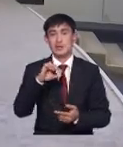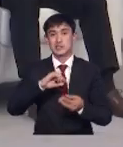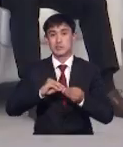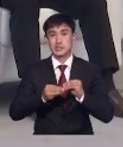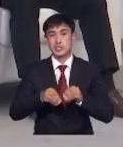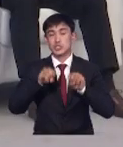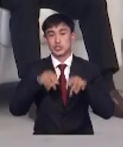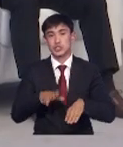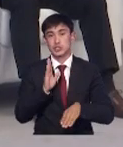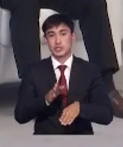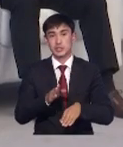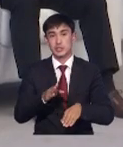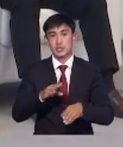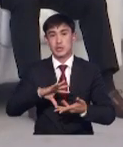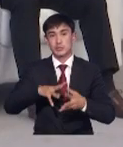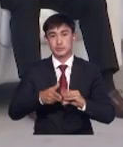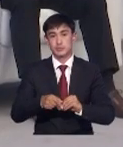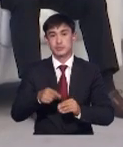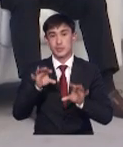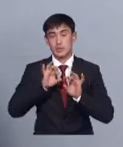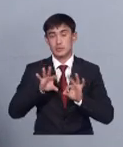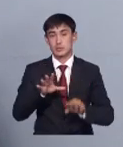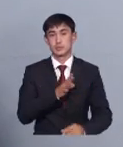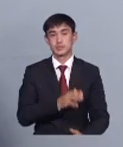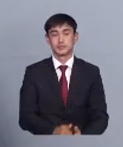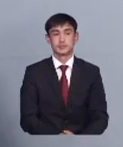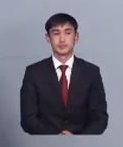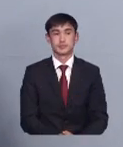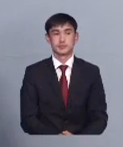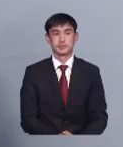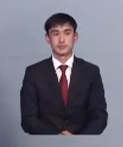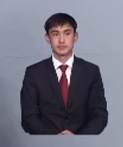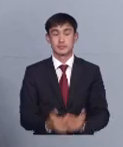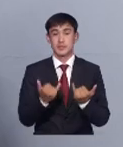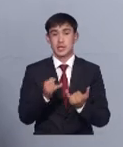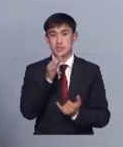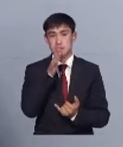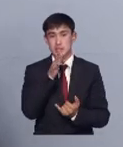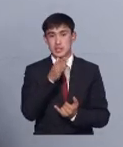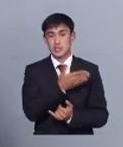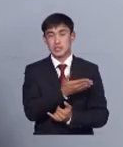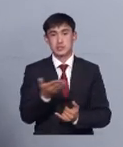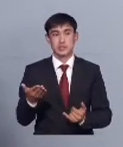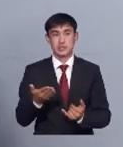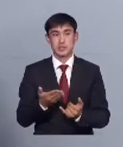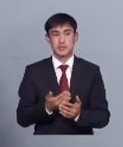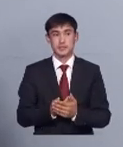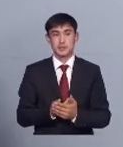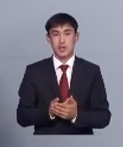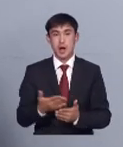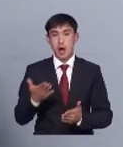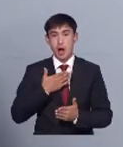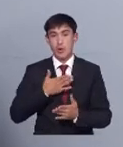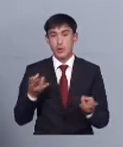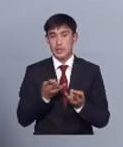мәселені шешер деген тоқтамды пікір жеткізді. Қазір таңда сіздерге демалуға ауа қалай қажет керек